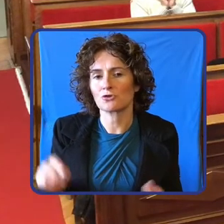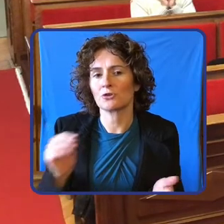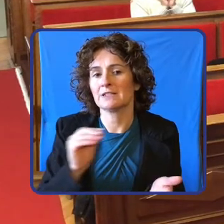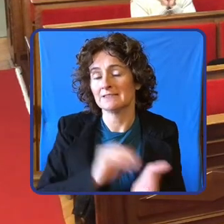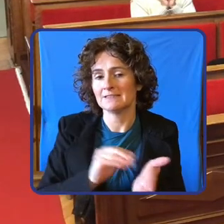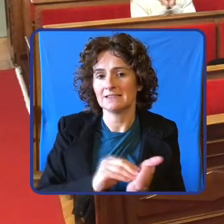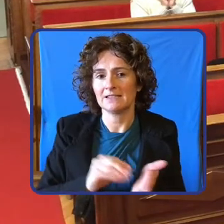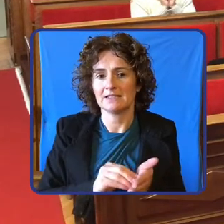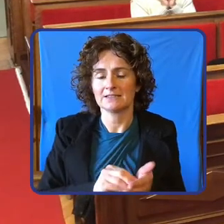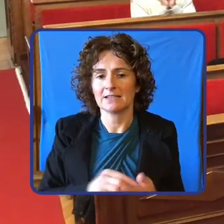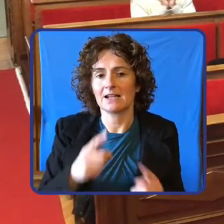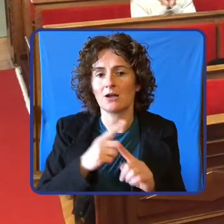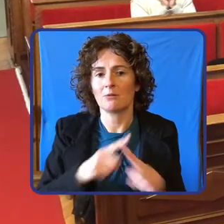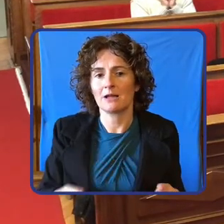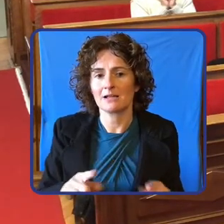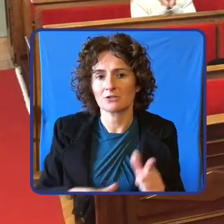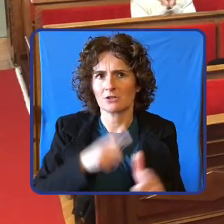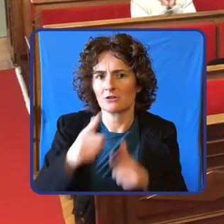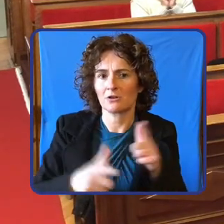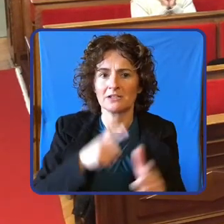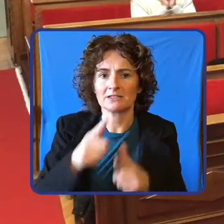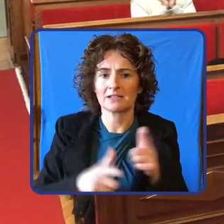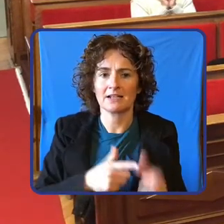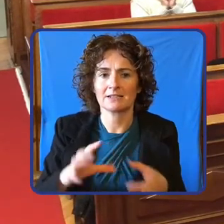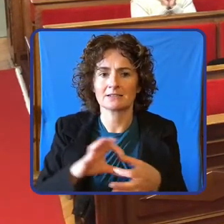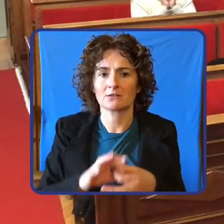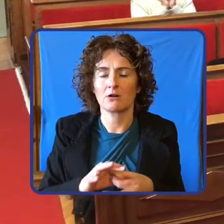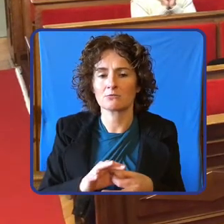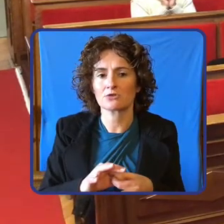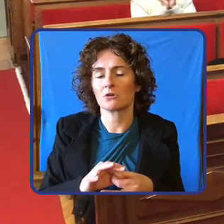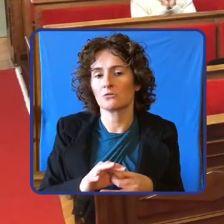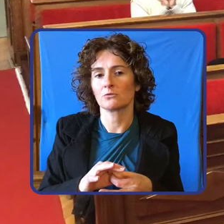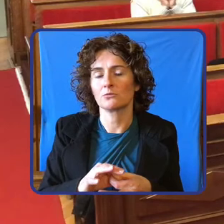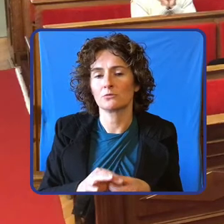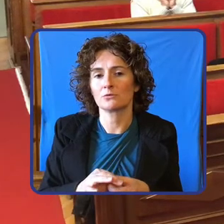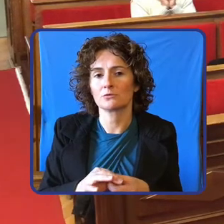az adósságszolgált, vagyis a hitelekhez kapcsolódó kamat és